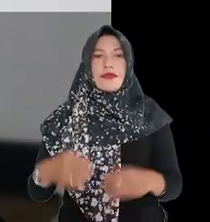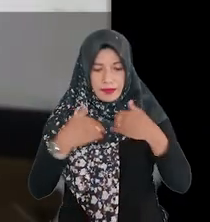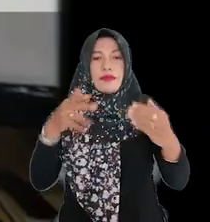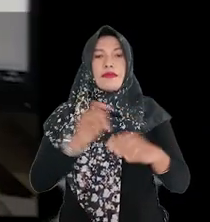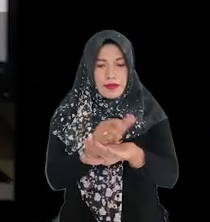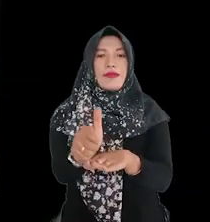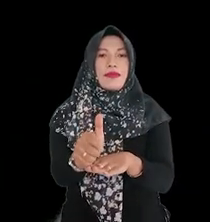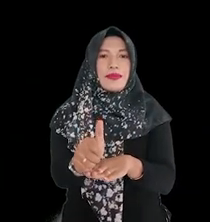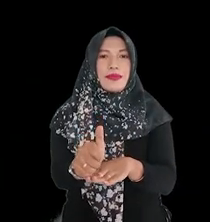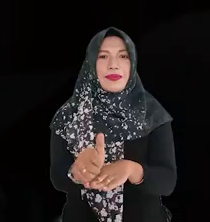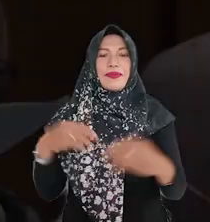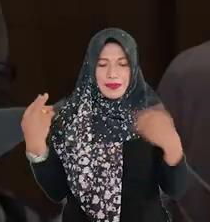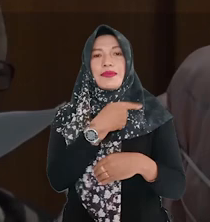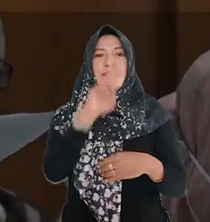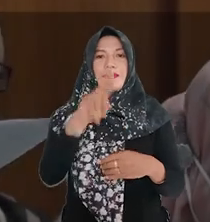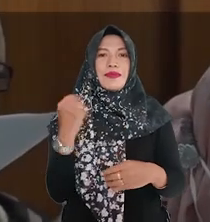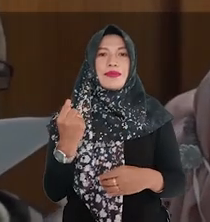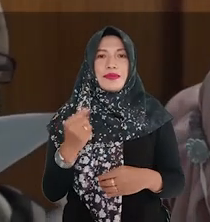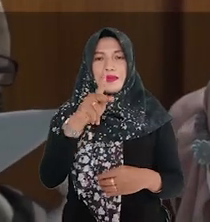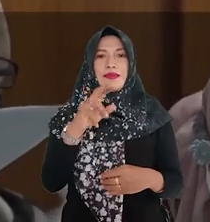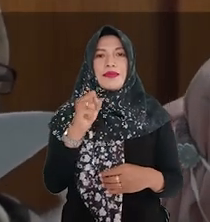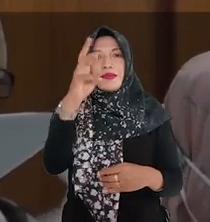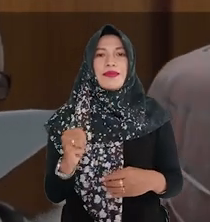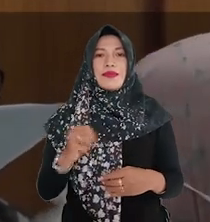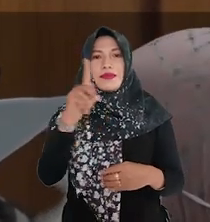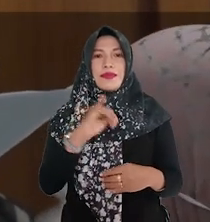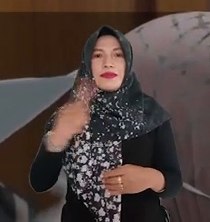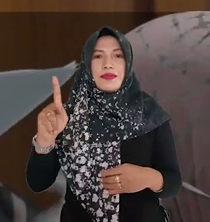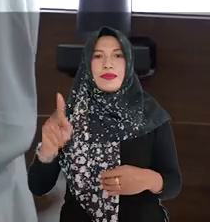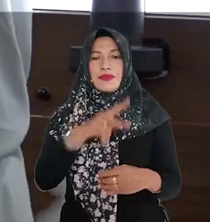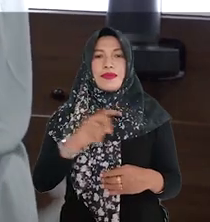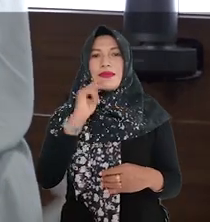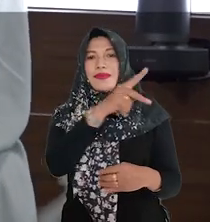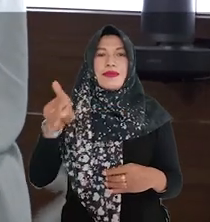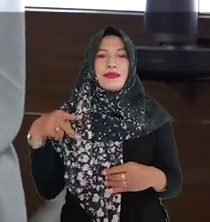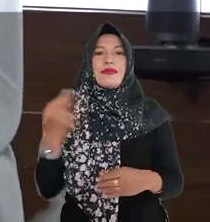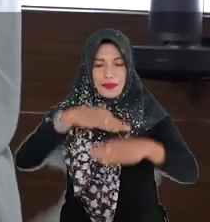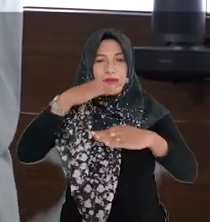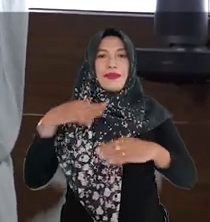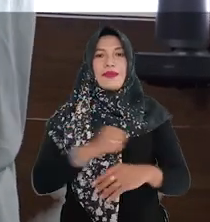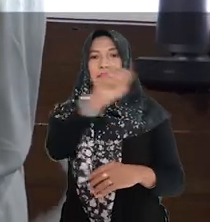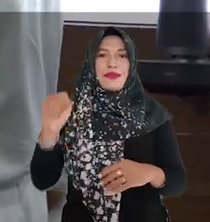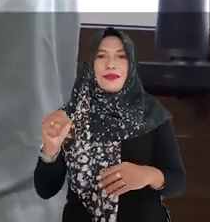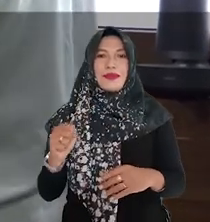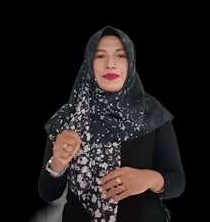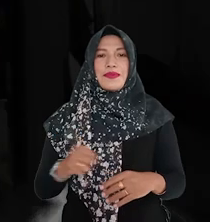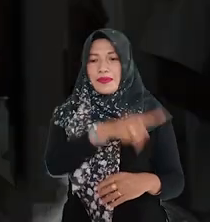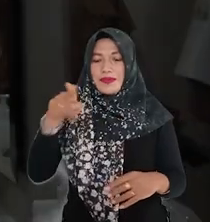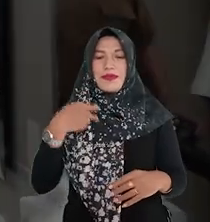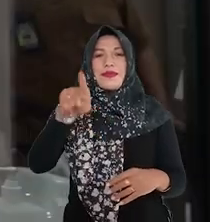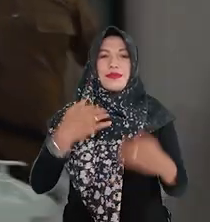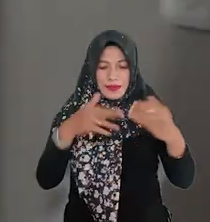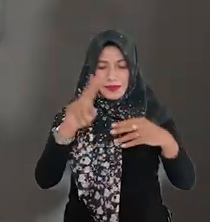tetap ada pelayanan dan 20 kfof ensik promosi penambahan staf